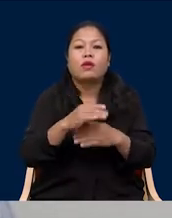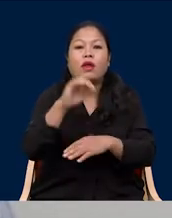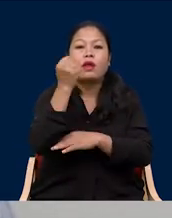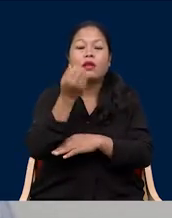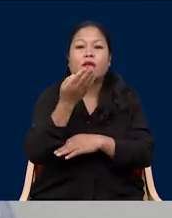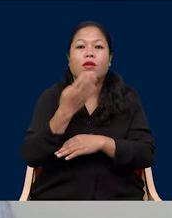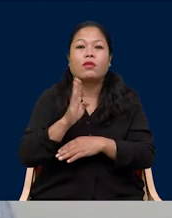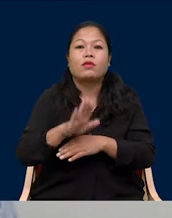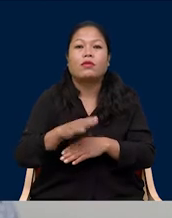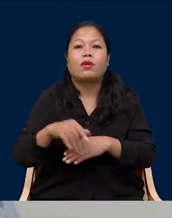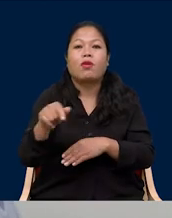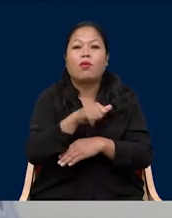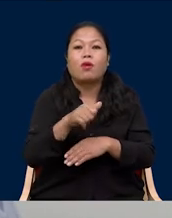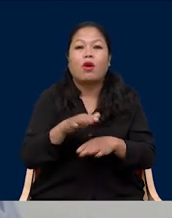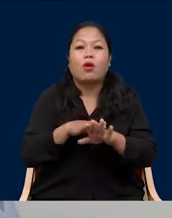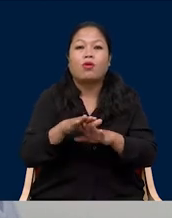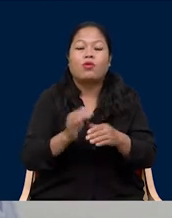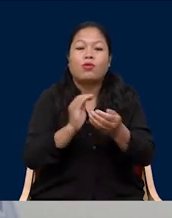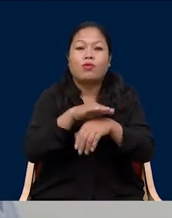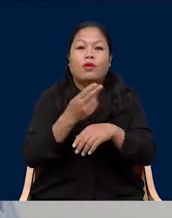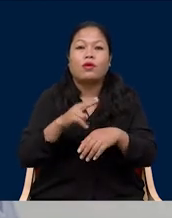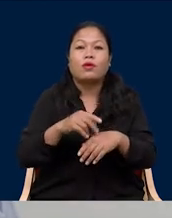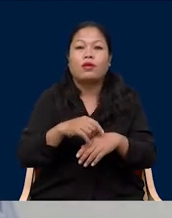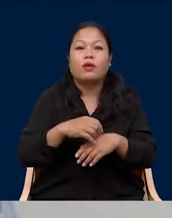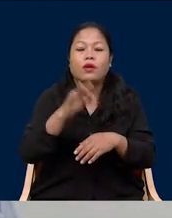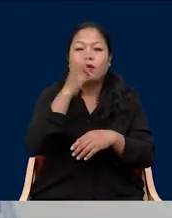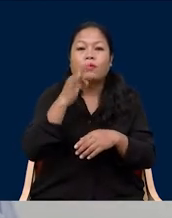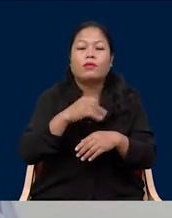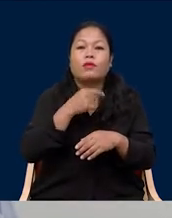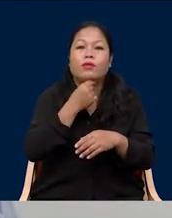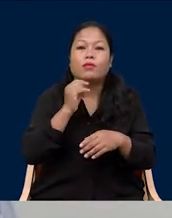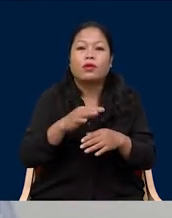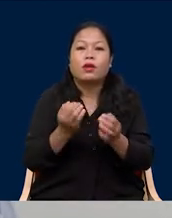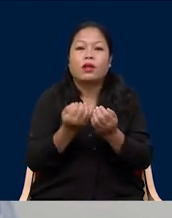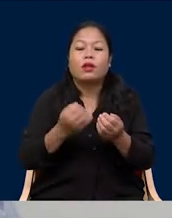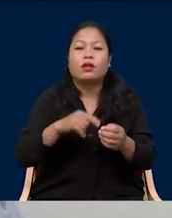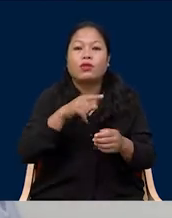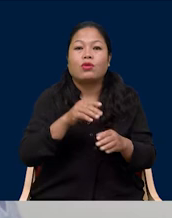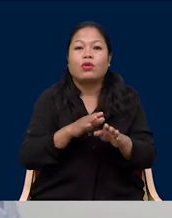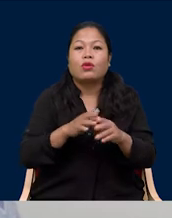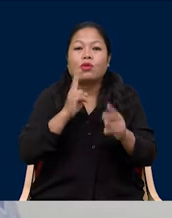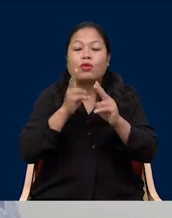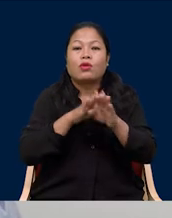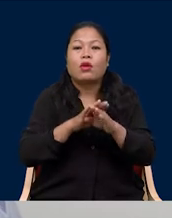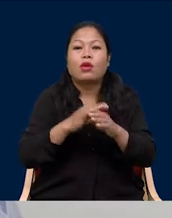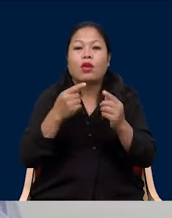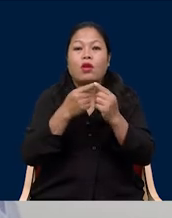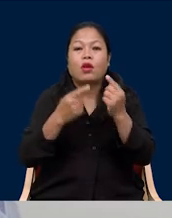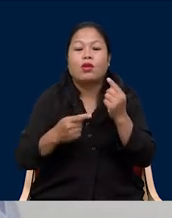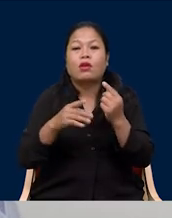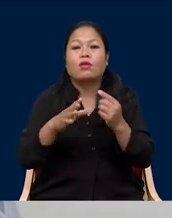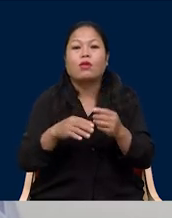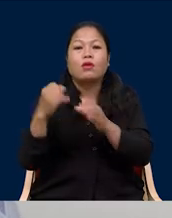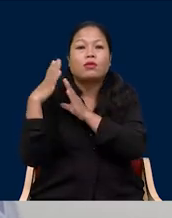बढेका राष्ट्रहरू छन् उहाँहरूको बढी हुने भएको कारणले उहाँहरूले चाहिँ विशेष प्रतिबद्धता जनाएर त्यो कुरालाई घटाउनको